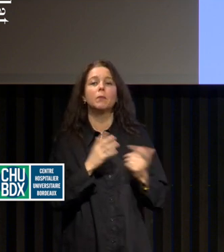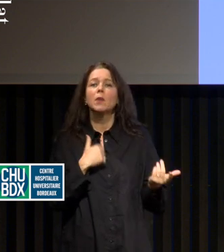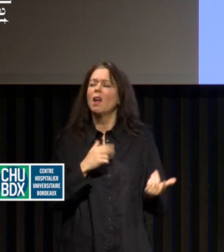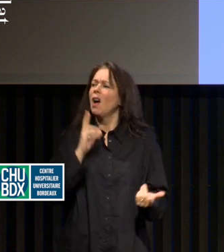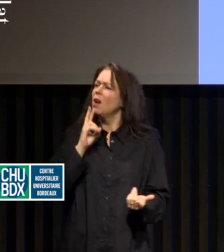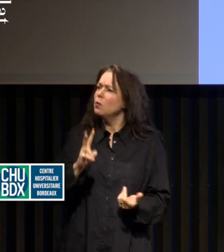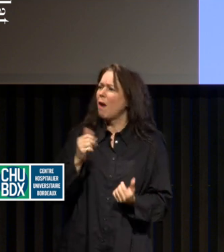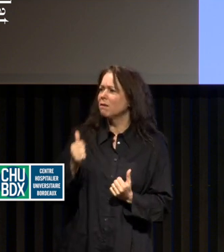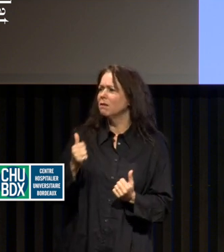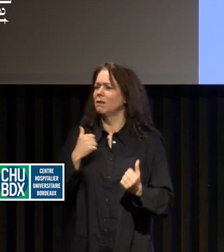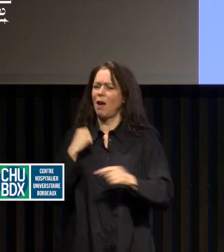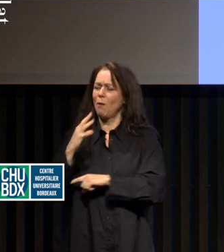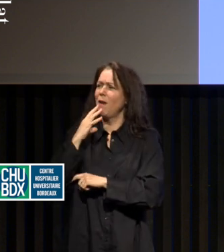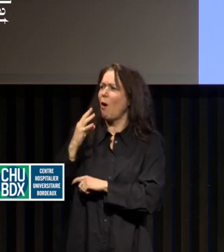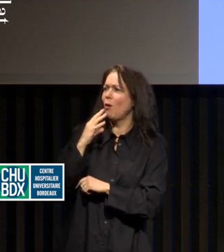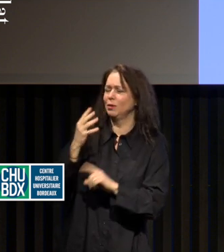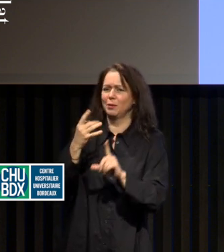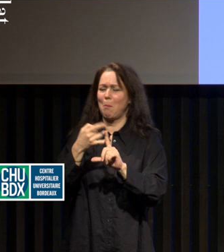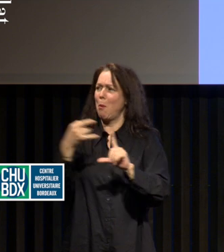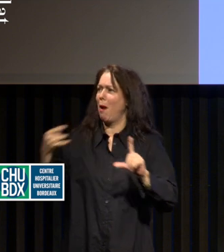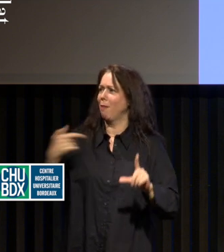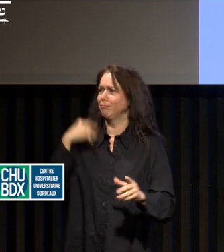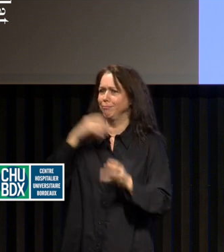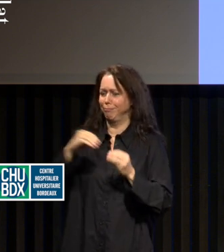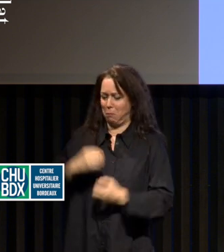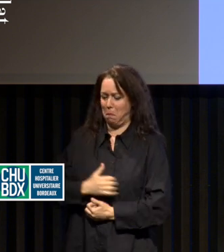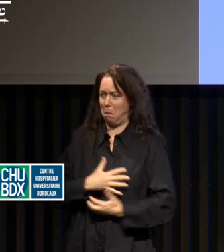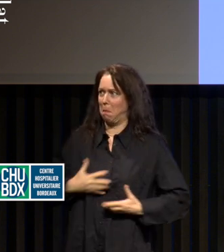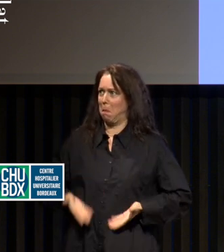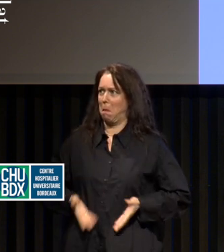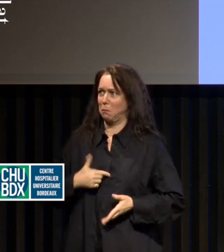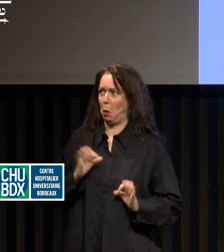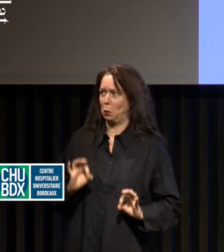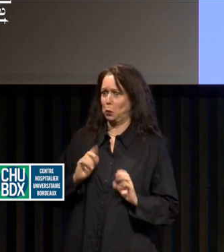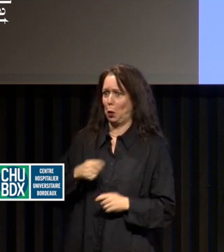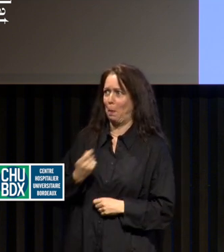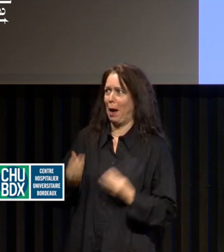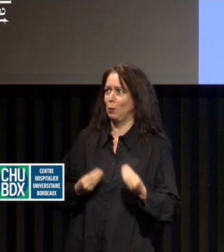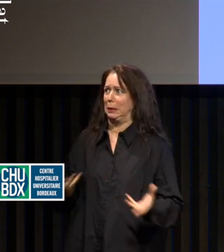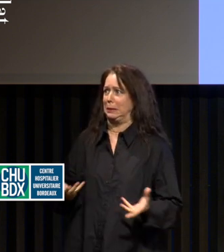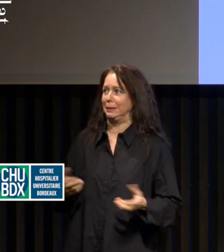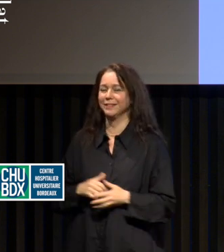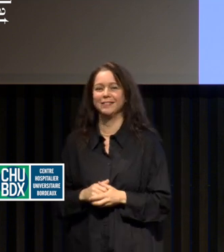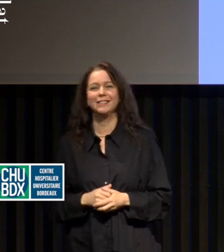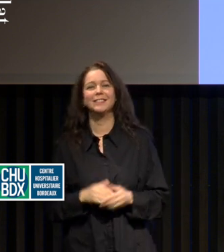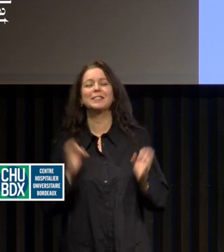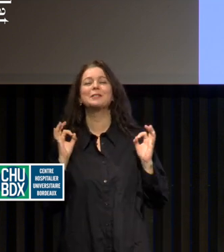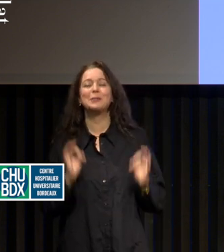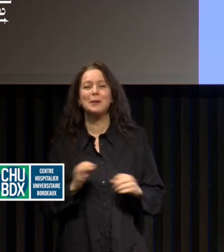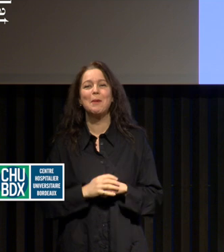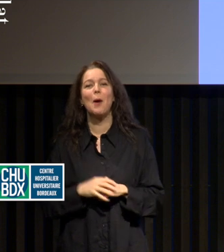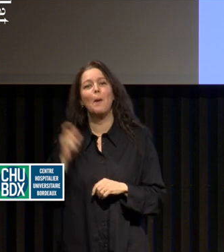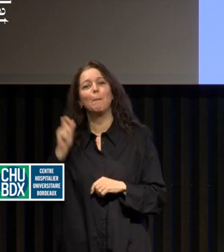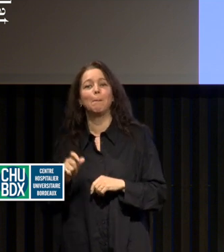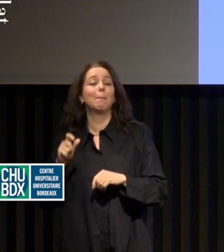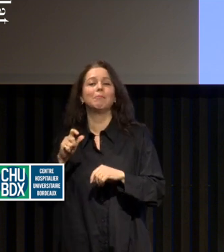chez Mola sur le microbiote. Je me demande si mon microbiote est anormal. Et justement, il y a un vendeur d'un kit d'analyse du